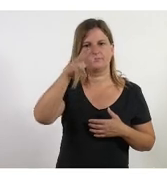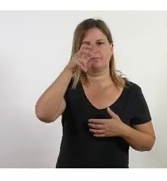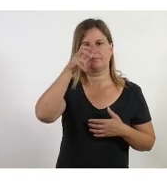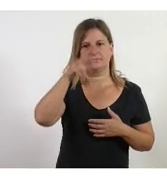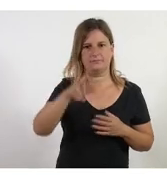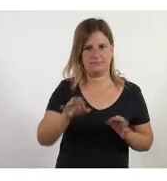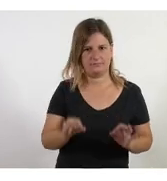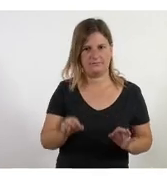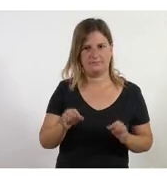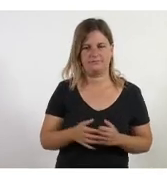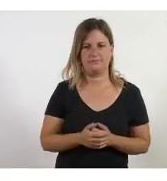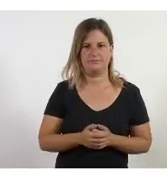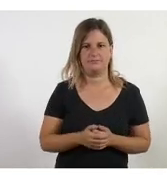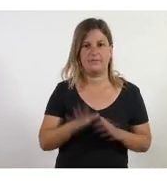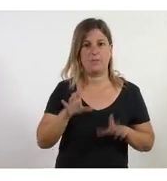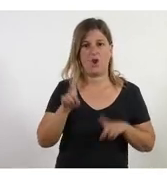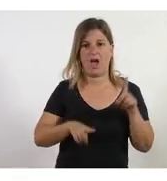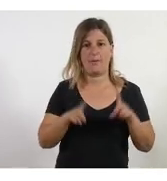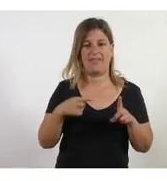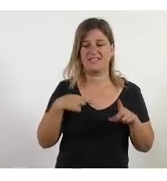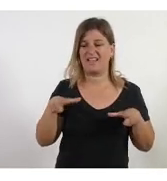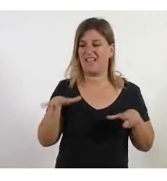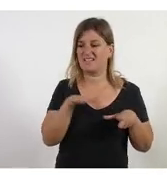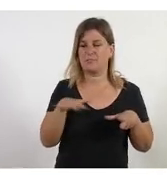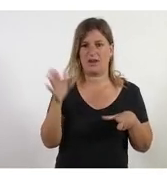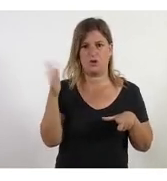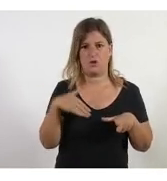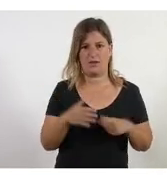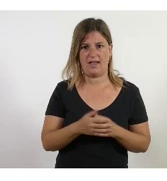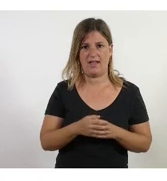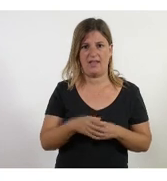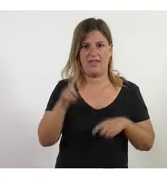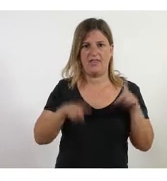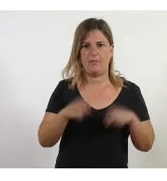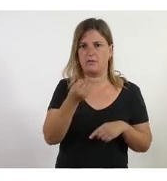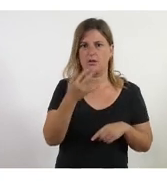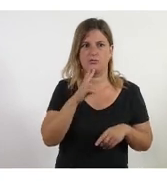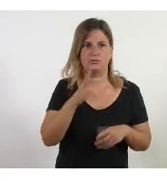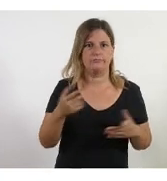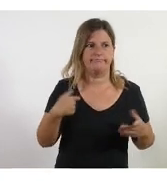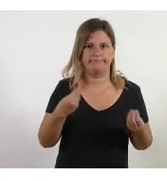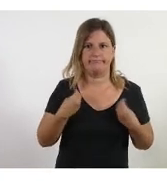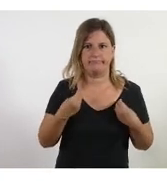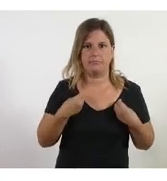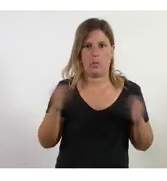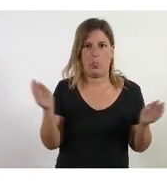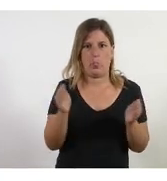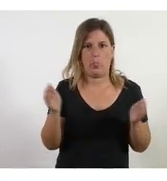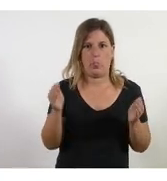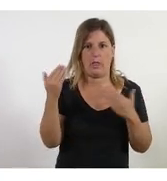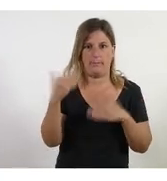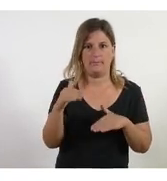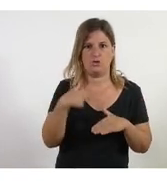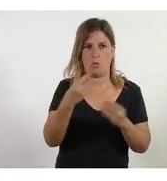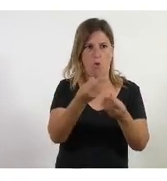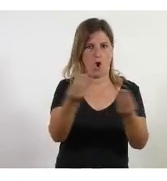Però a vegades, no disposem d'aquest espai. A vegades hi ha persones que em diuen, Mercè, jo és que vinc en un pis petit i som molta gent, jo